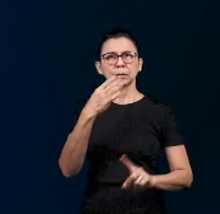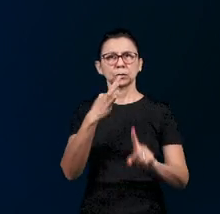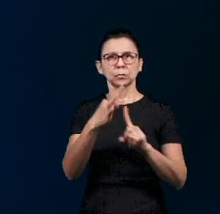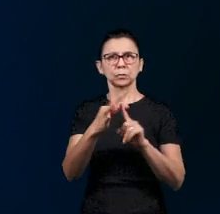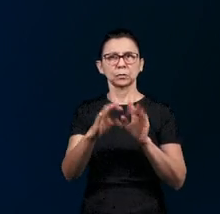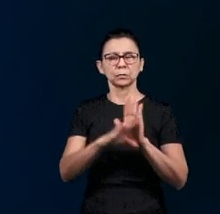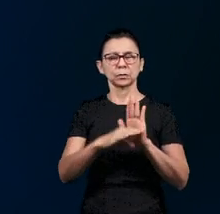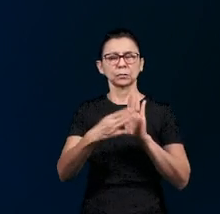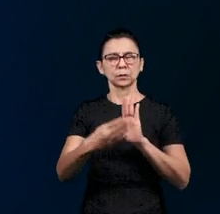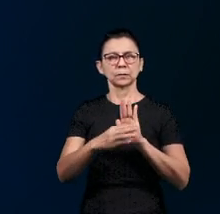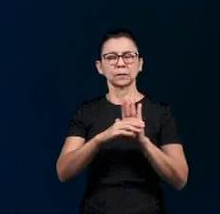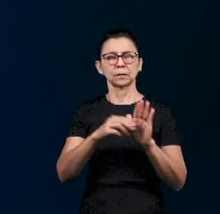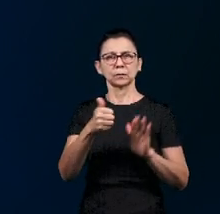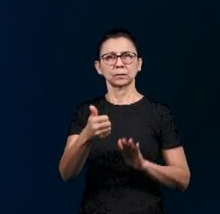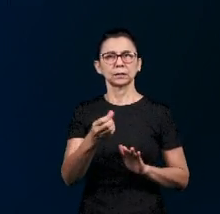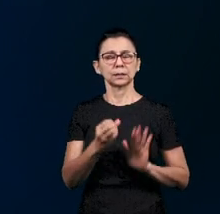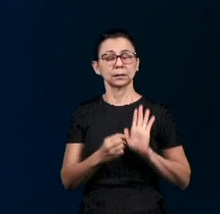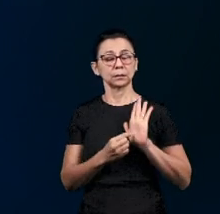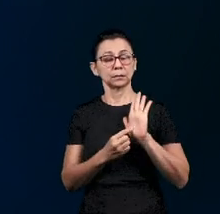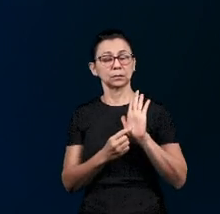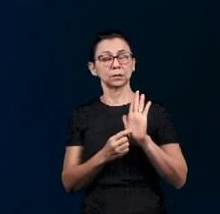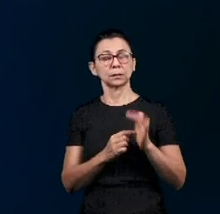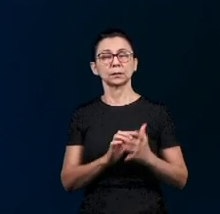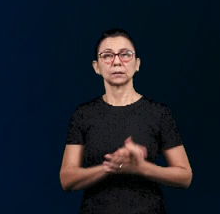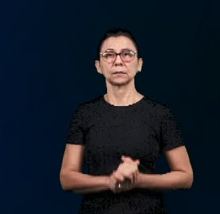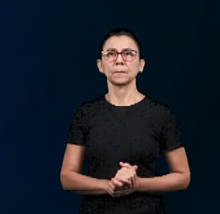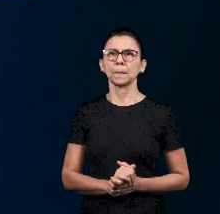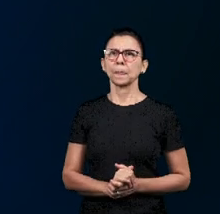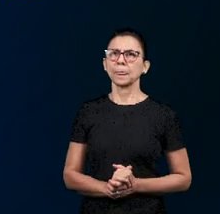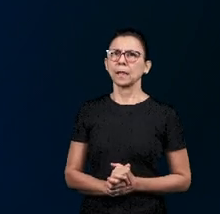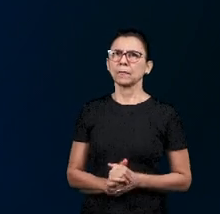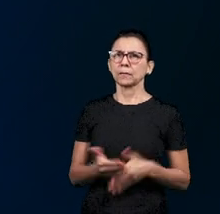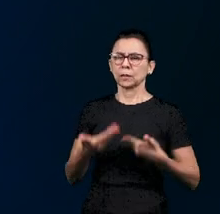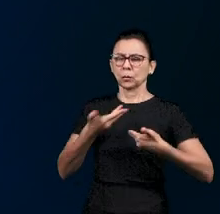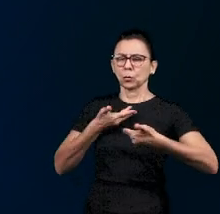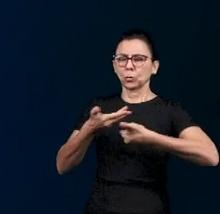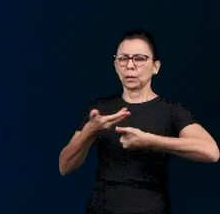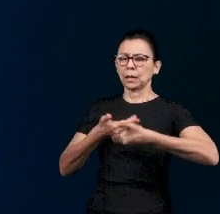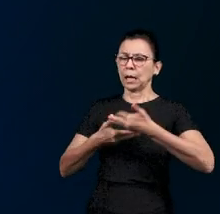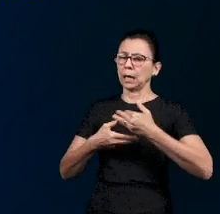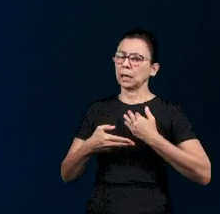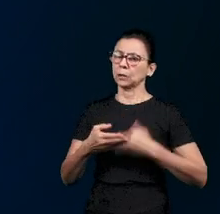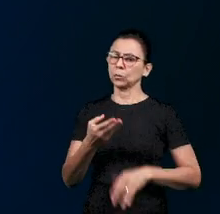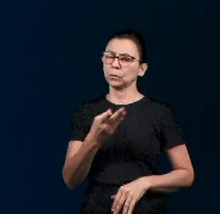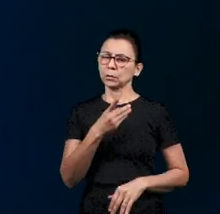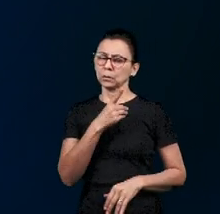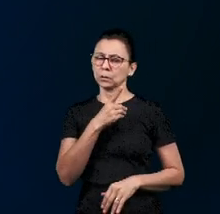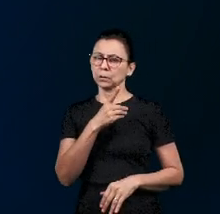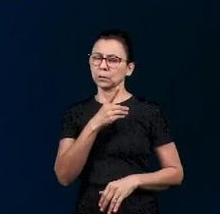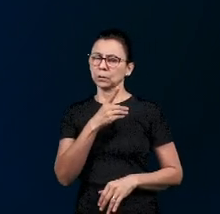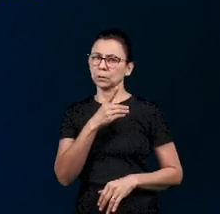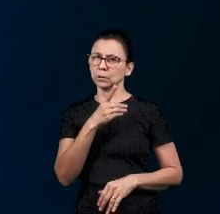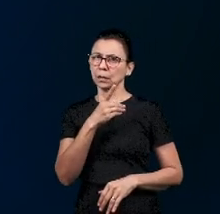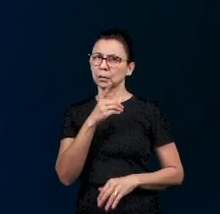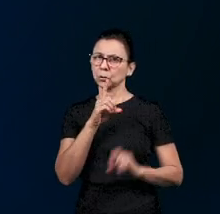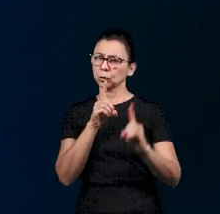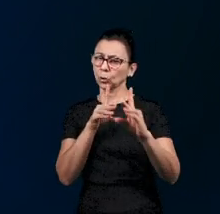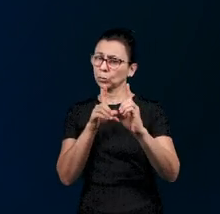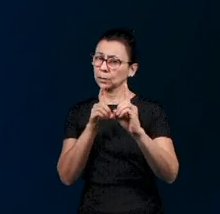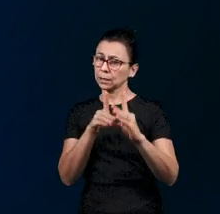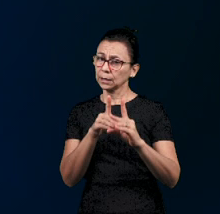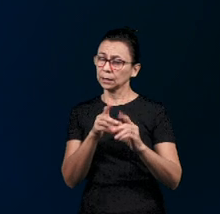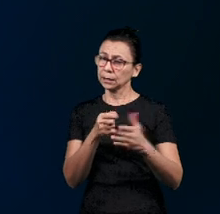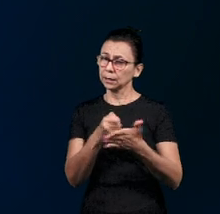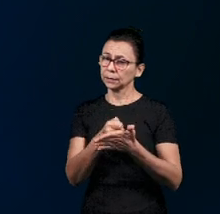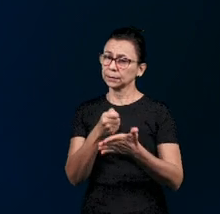4, verset 16, nous lisons « Prends soin de toi-même de la doctrine, persévère dans ces choses, parce qu'en faisant comme